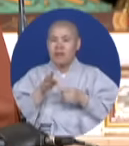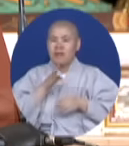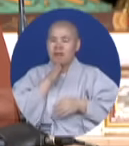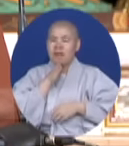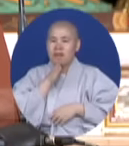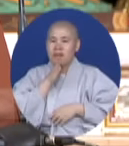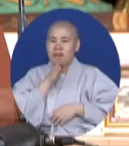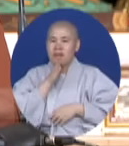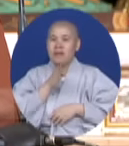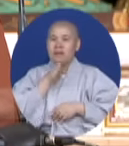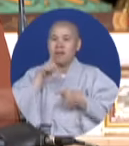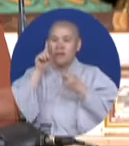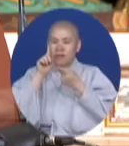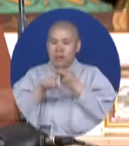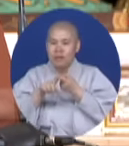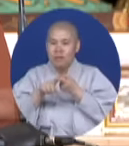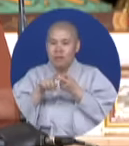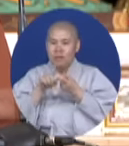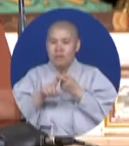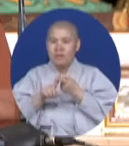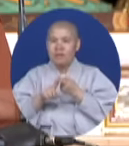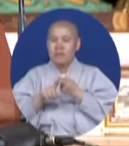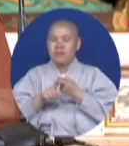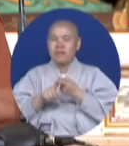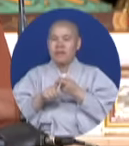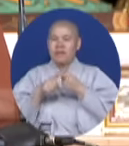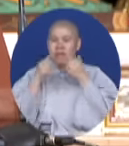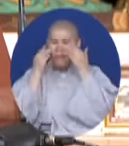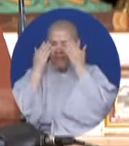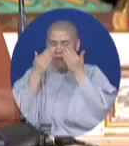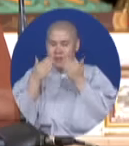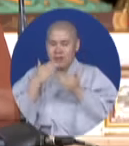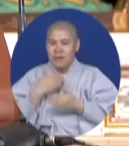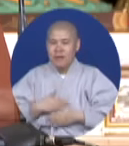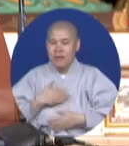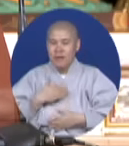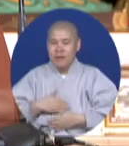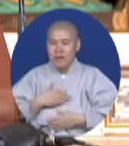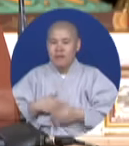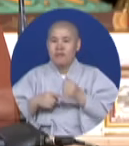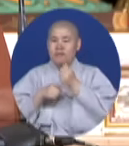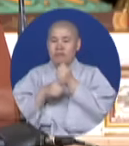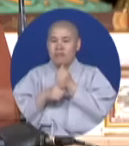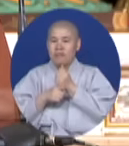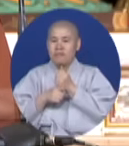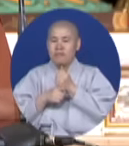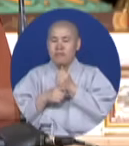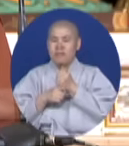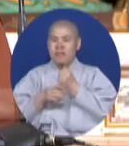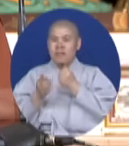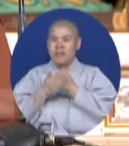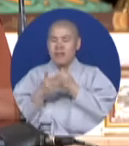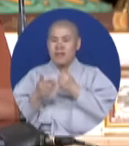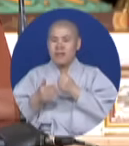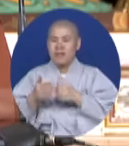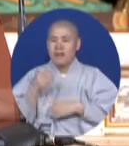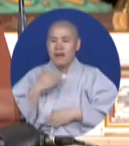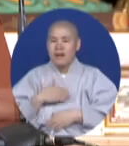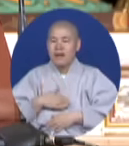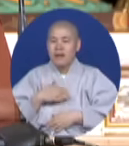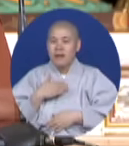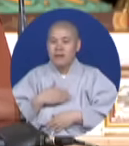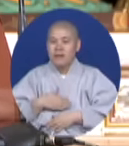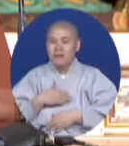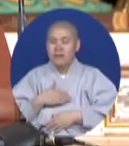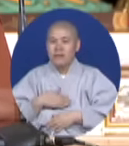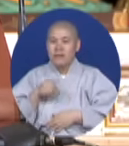사실대로 아주 분명하게 아는 거를 그걸 깨달음이라고 그래요. 그래서 이제 아는 거는